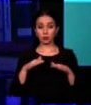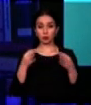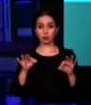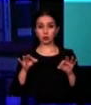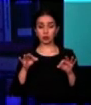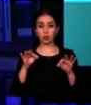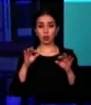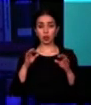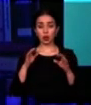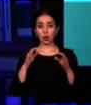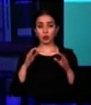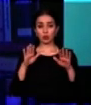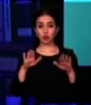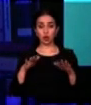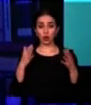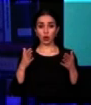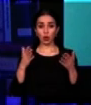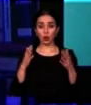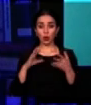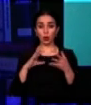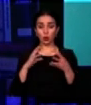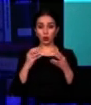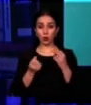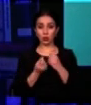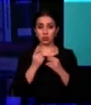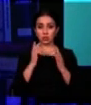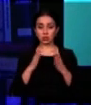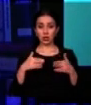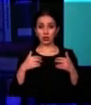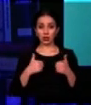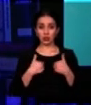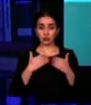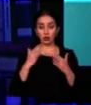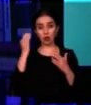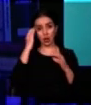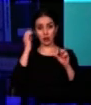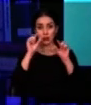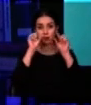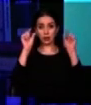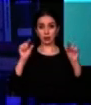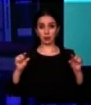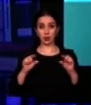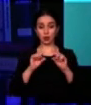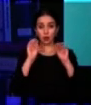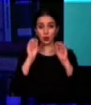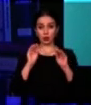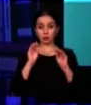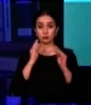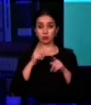bo'sh joylar hosil qilishga harakat qildik hamda rasmlarning atrofida qora ramka hosil qilishga harakat qildik.